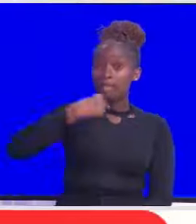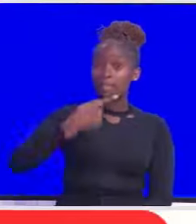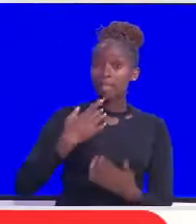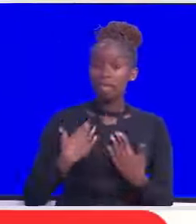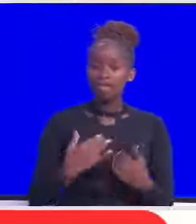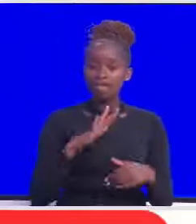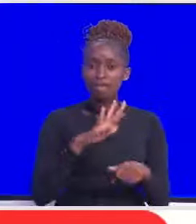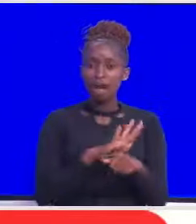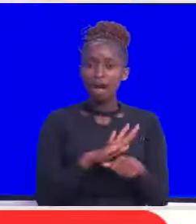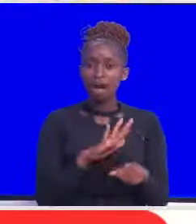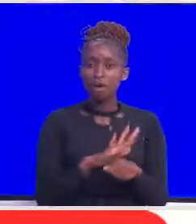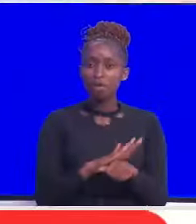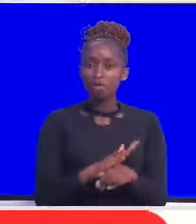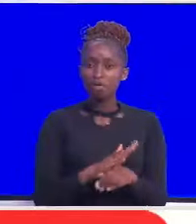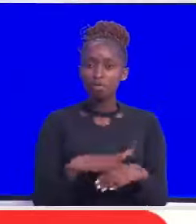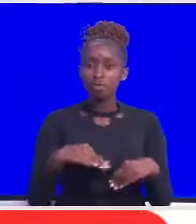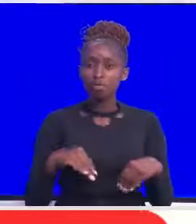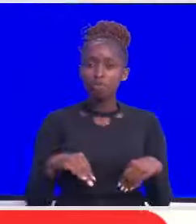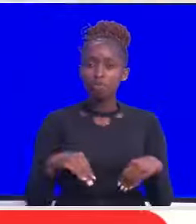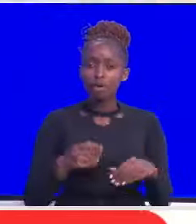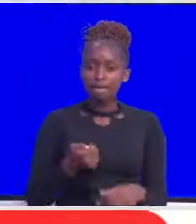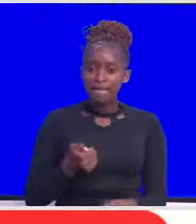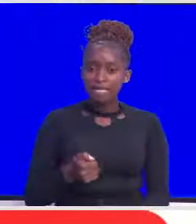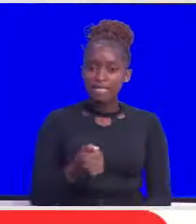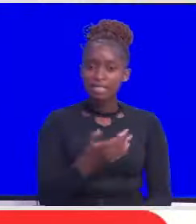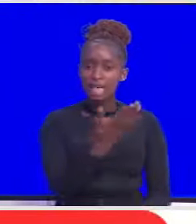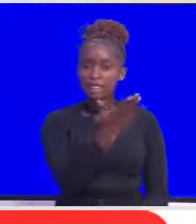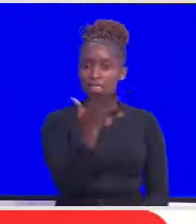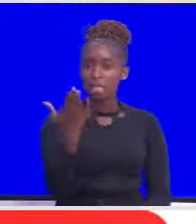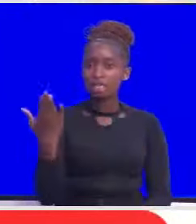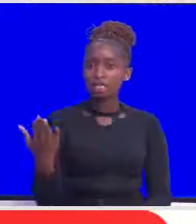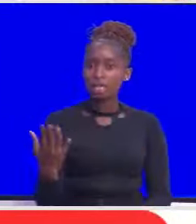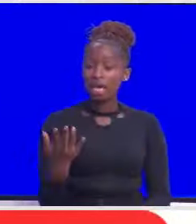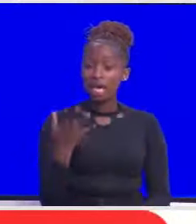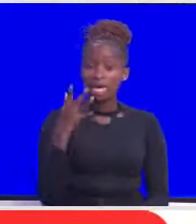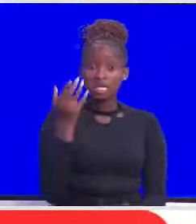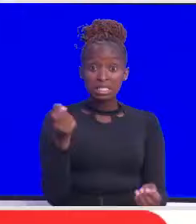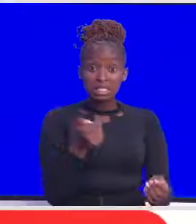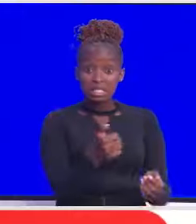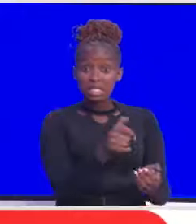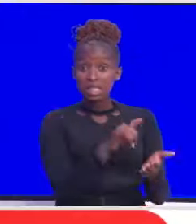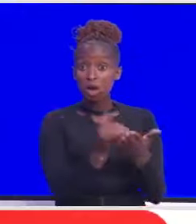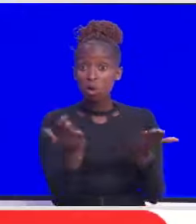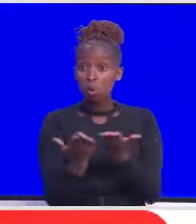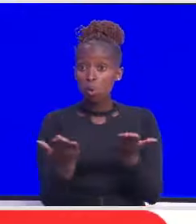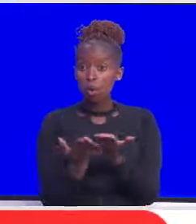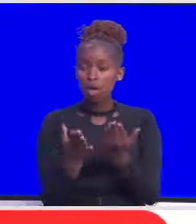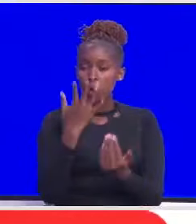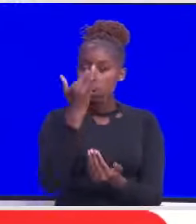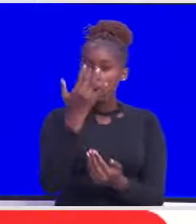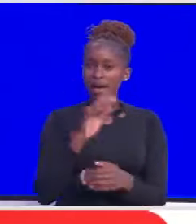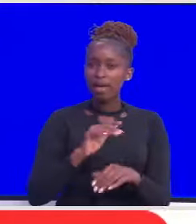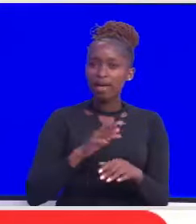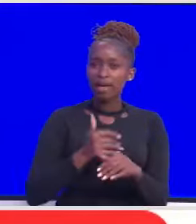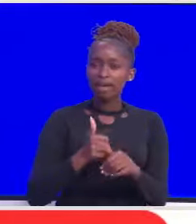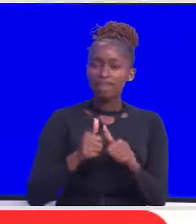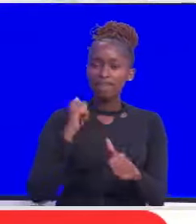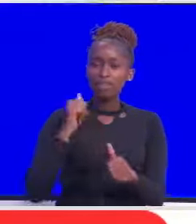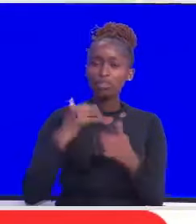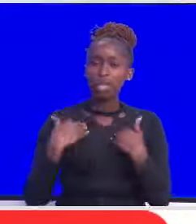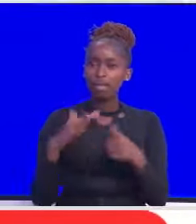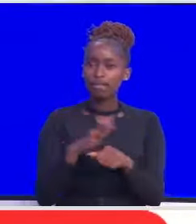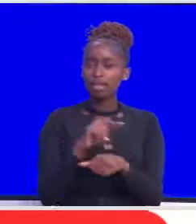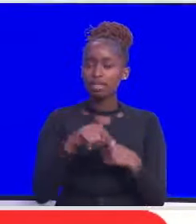mingi. Hiyo iko wapi hiyo mbegu? Kwa nini wanakataa kujaza mbegu kwa mastore?